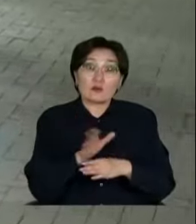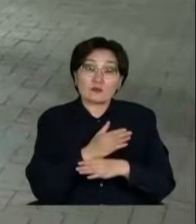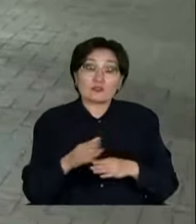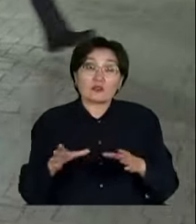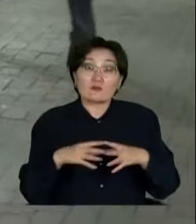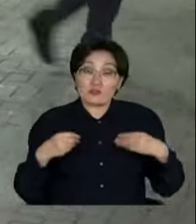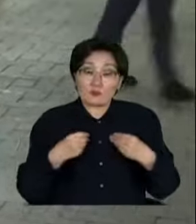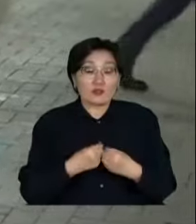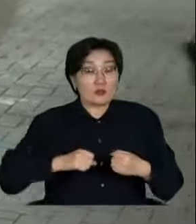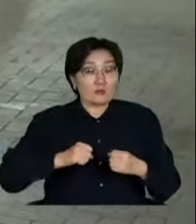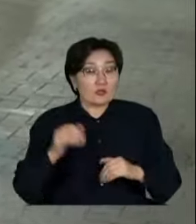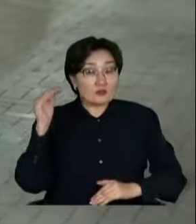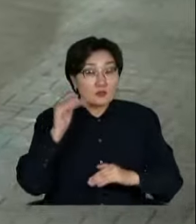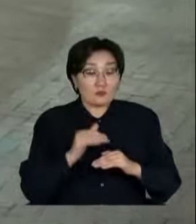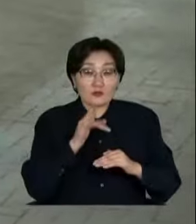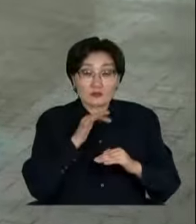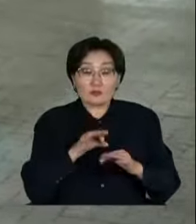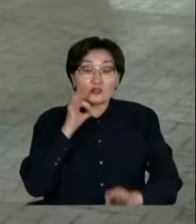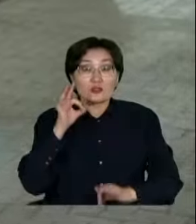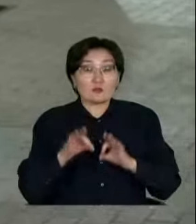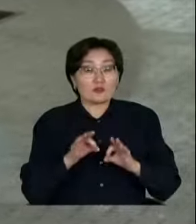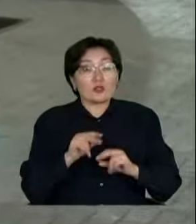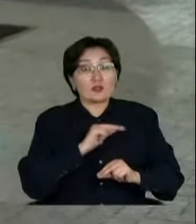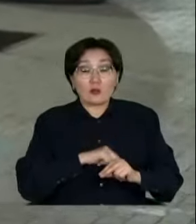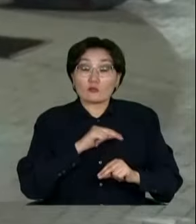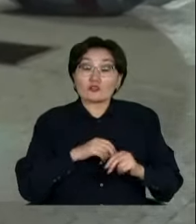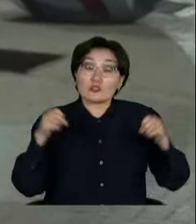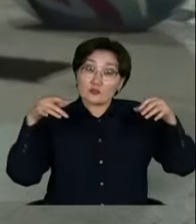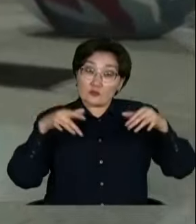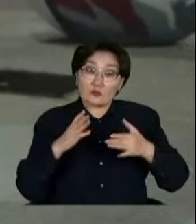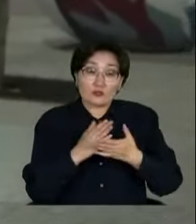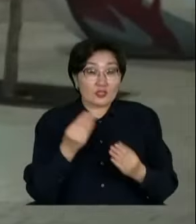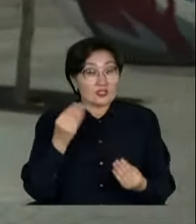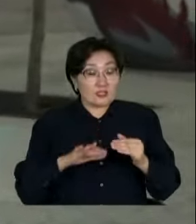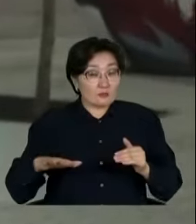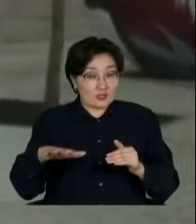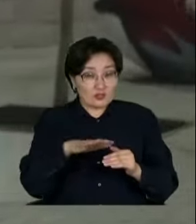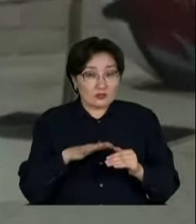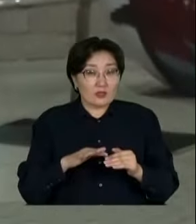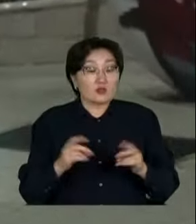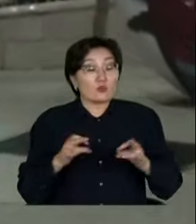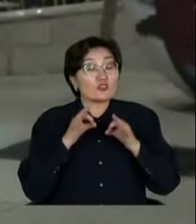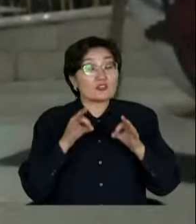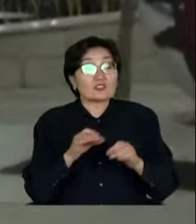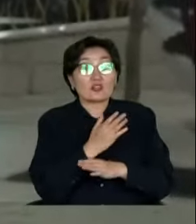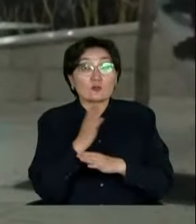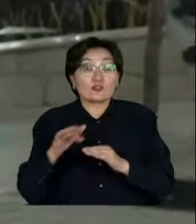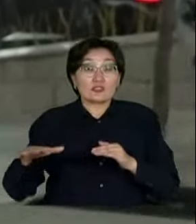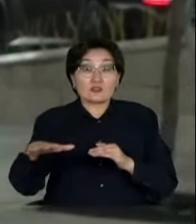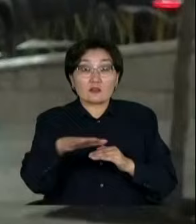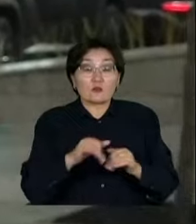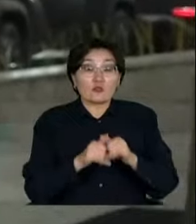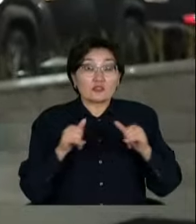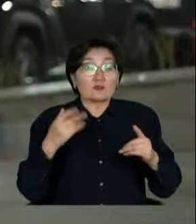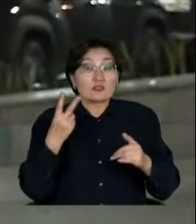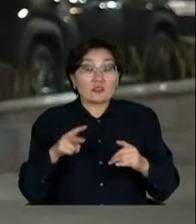и друзей. В темное время суток исправно работает освещение, также есть детские площадки. Стоит отметить, что зеленая зона сквера увеличена